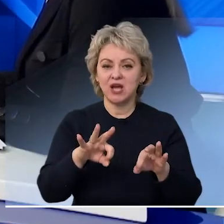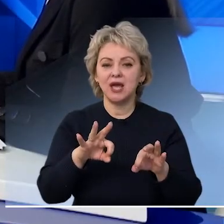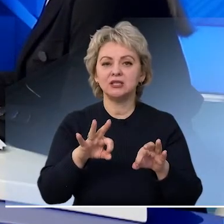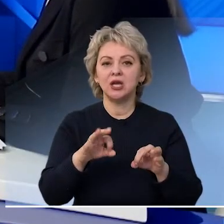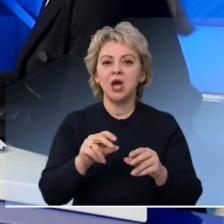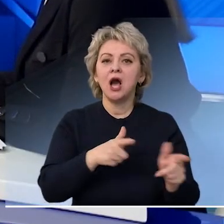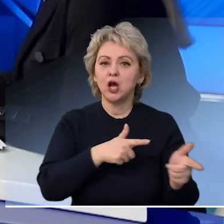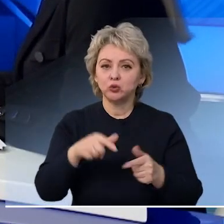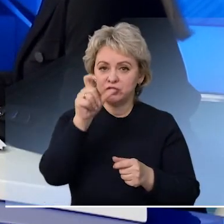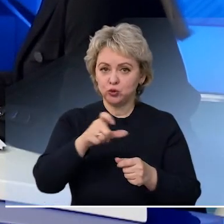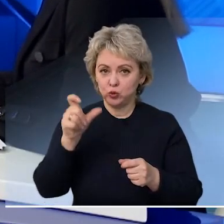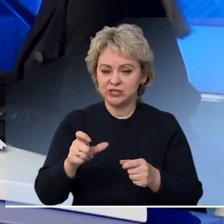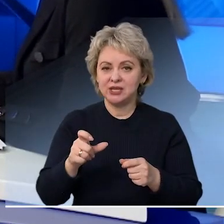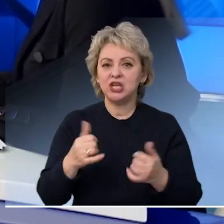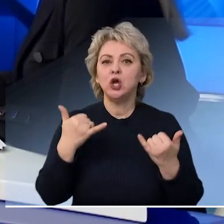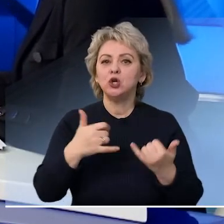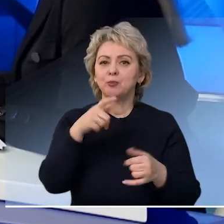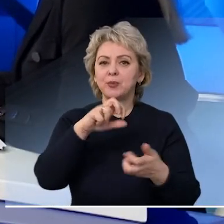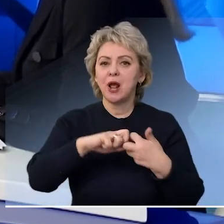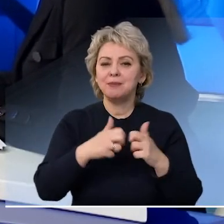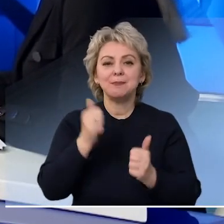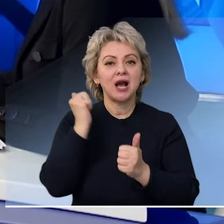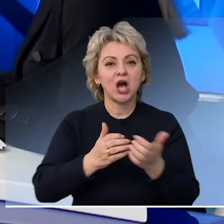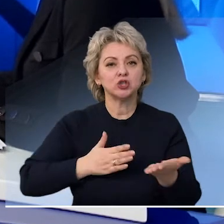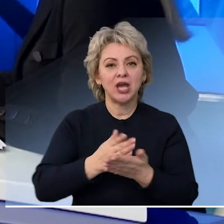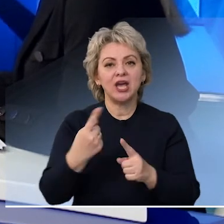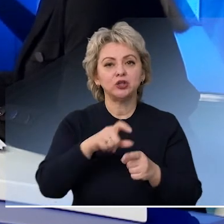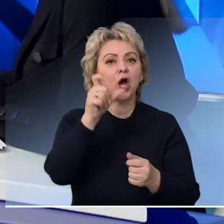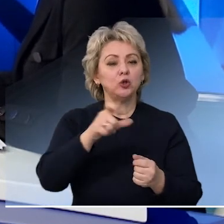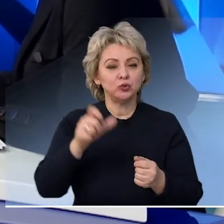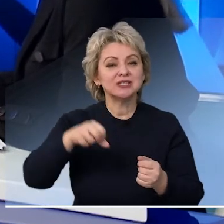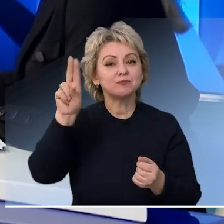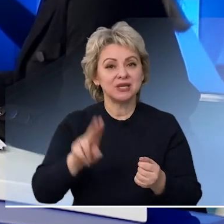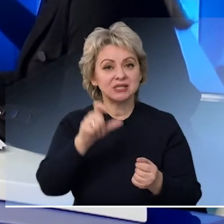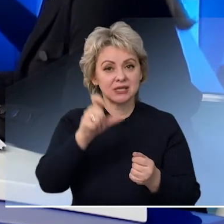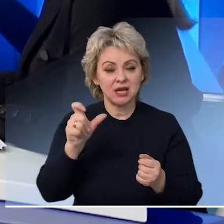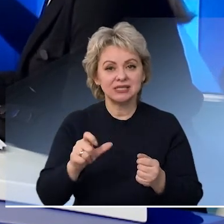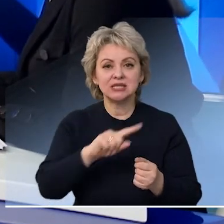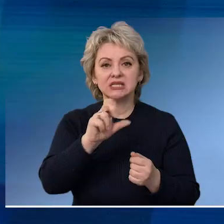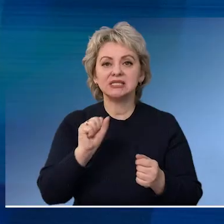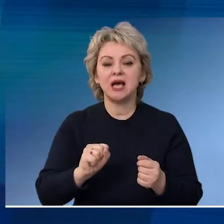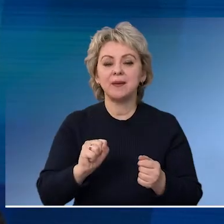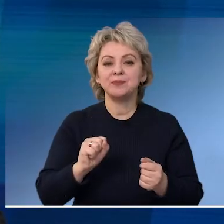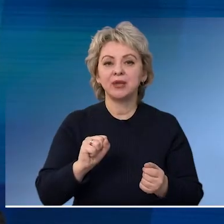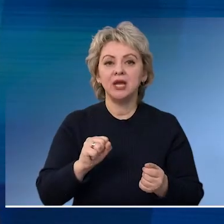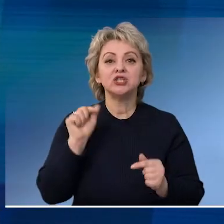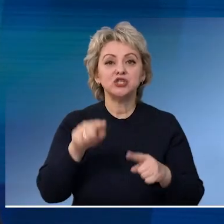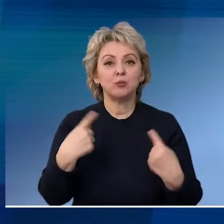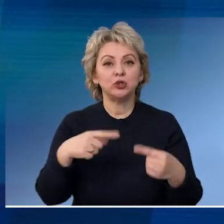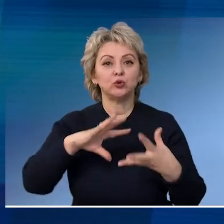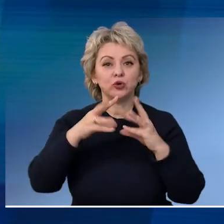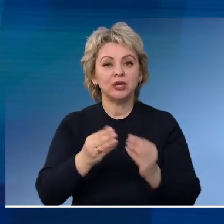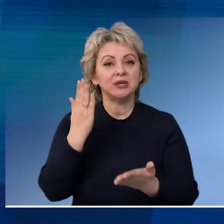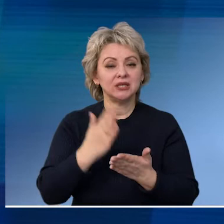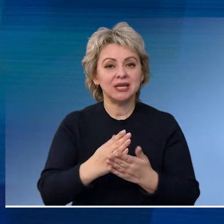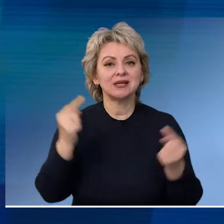позволяет готовить кадры сегодня, потому что проблема в каждой отрасли – это кадры, да, потому что за тем или